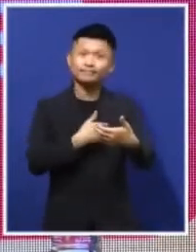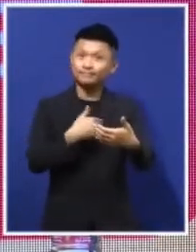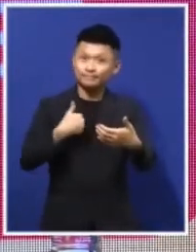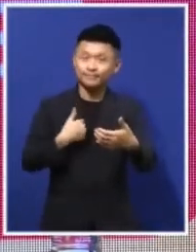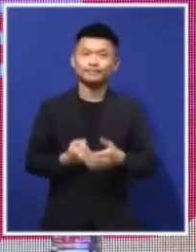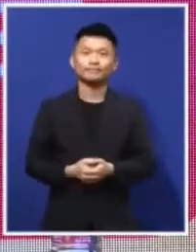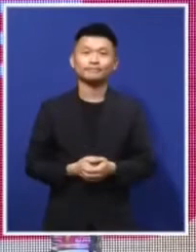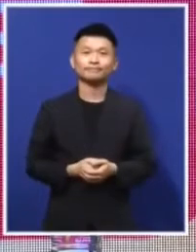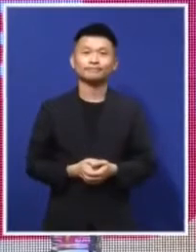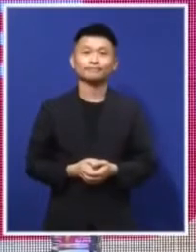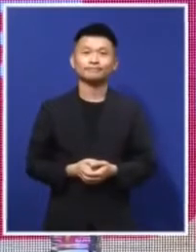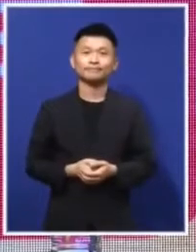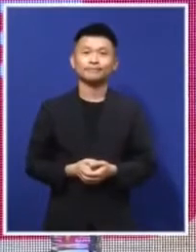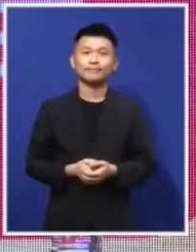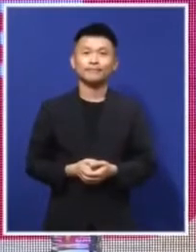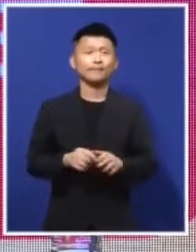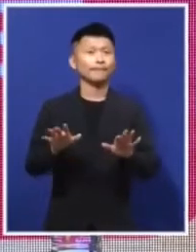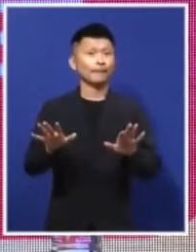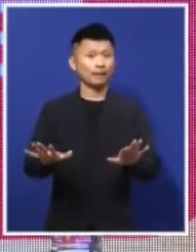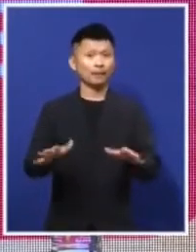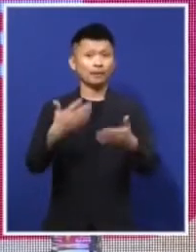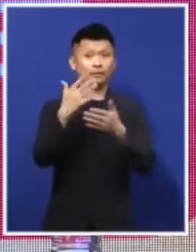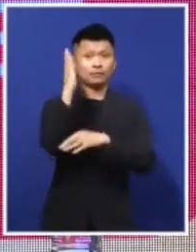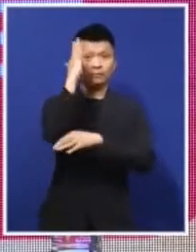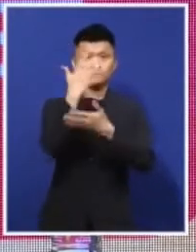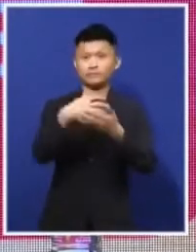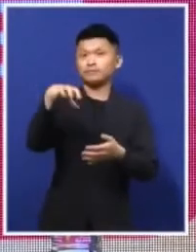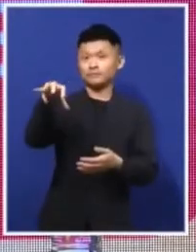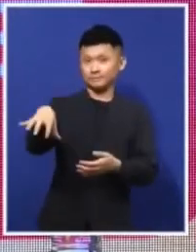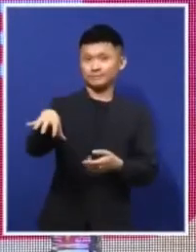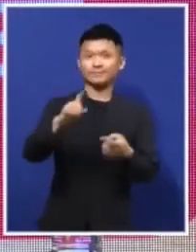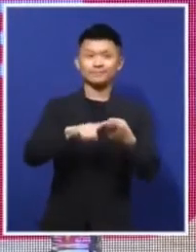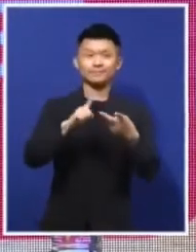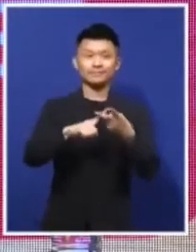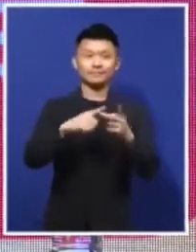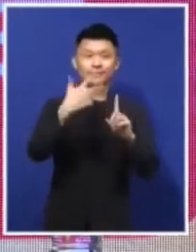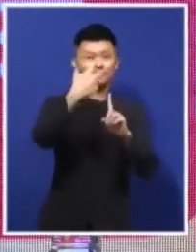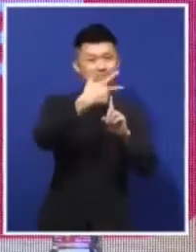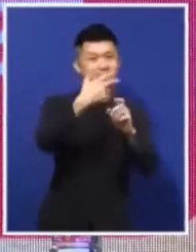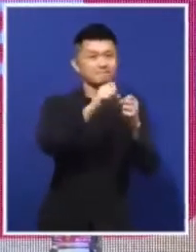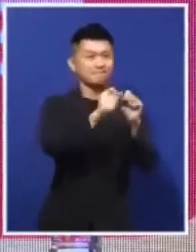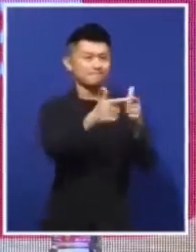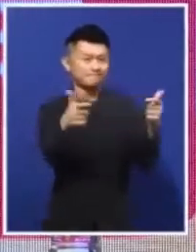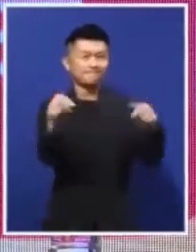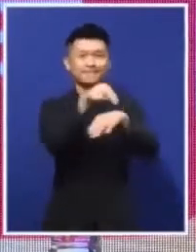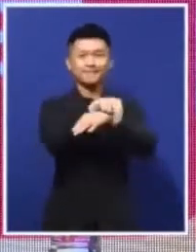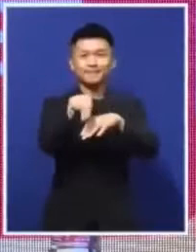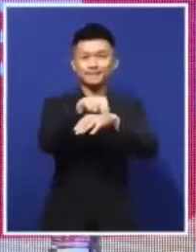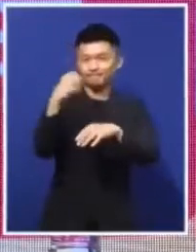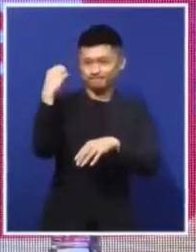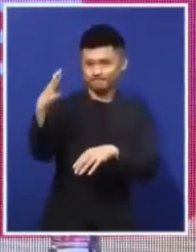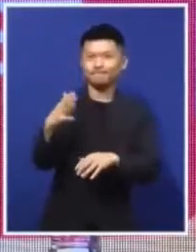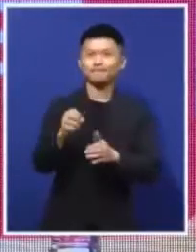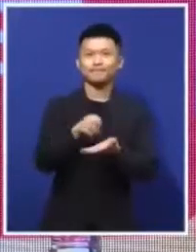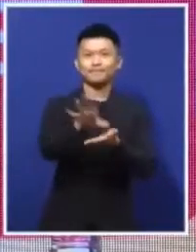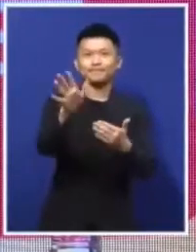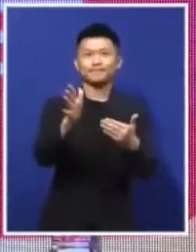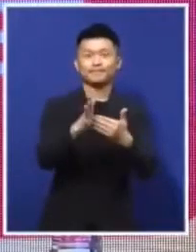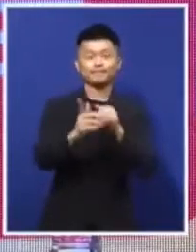那以上是我们这次官网以及相关的就是超商等等主要的设计。那最后再往